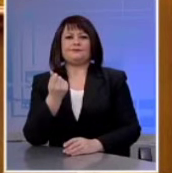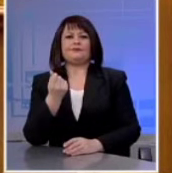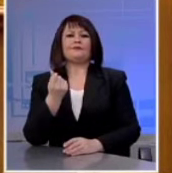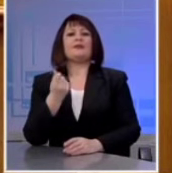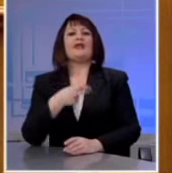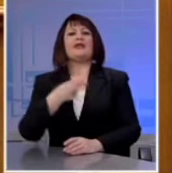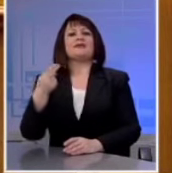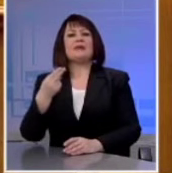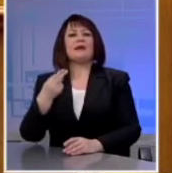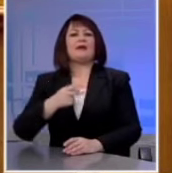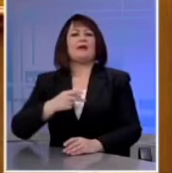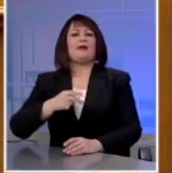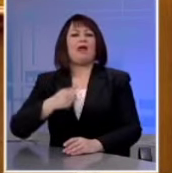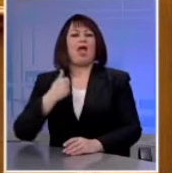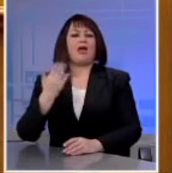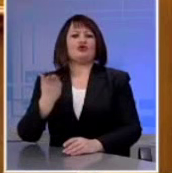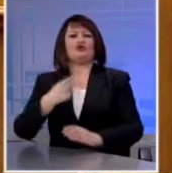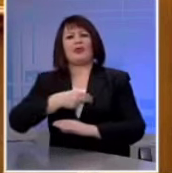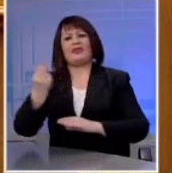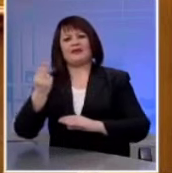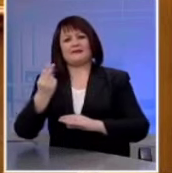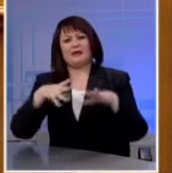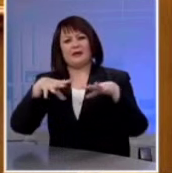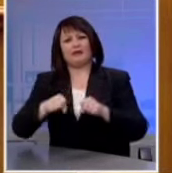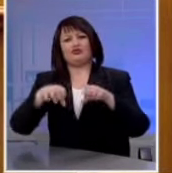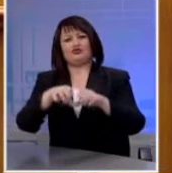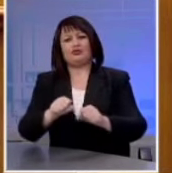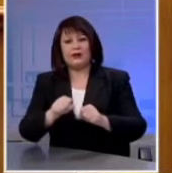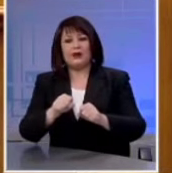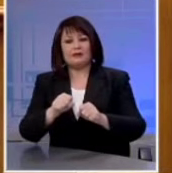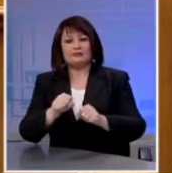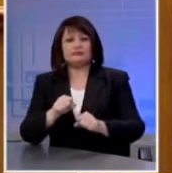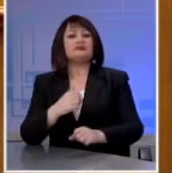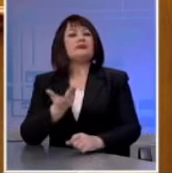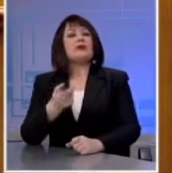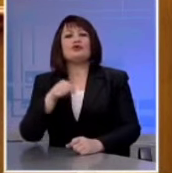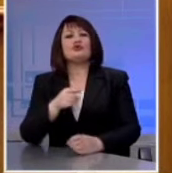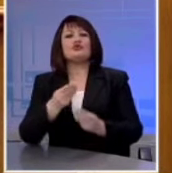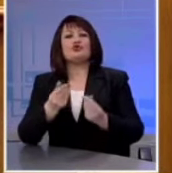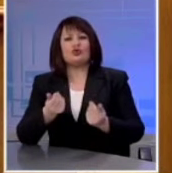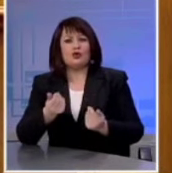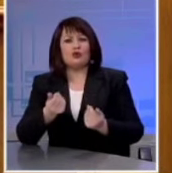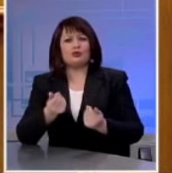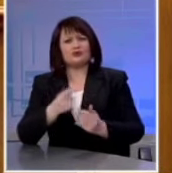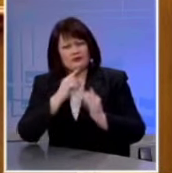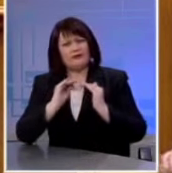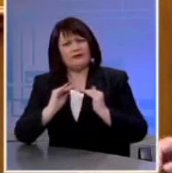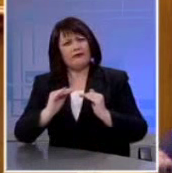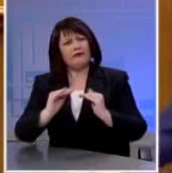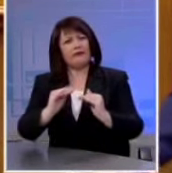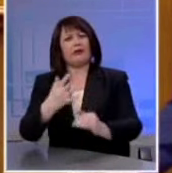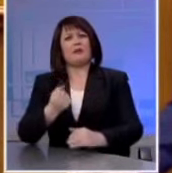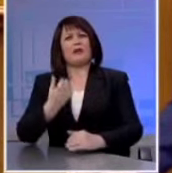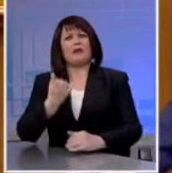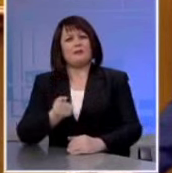θεσμικής, παραθεσμικής και εξωθεσμικής εξουσίας που όχι μόνο δεν εκάμφθη,